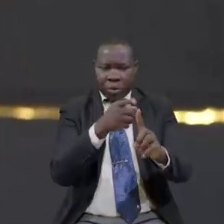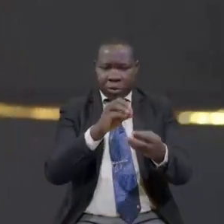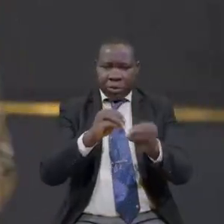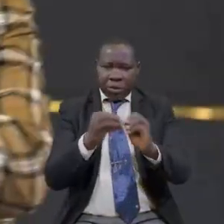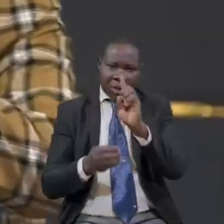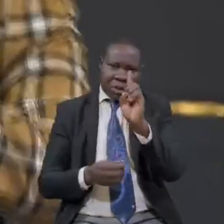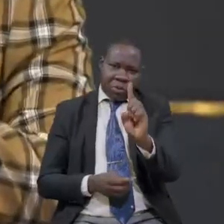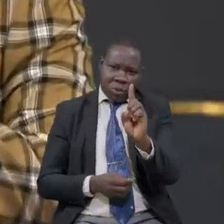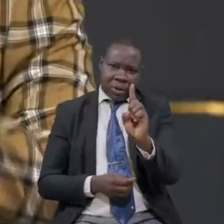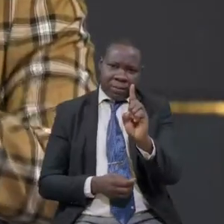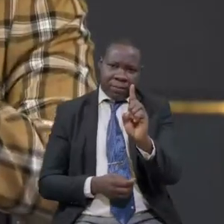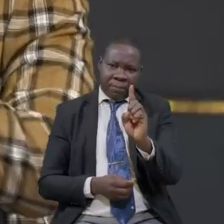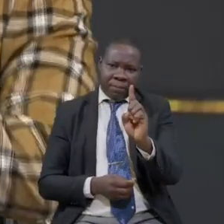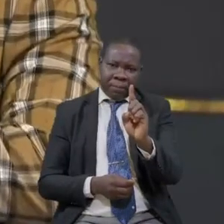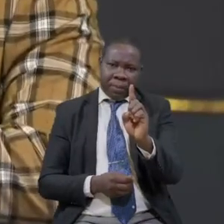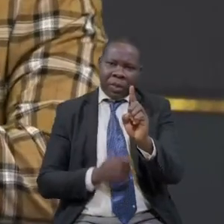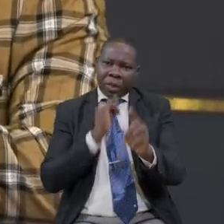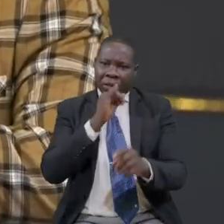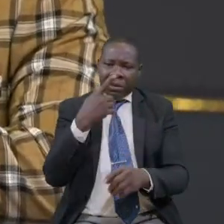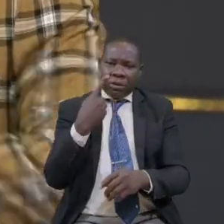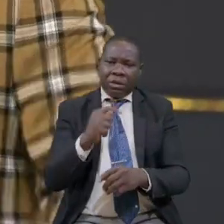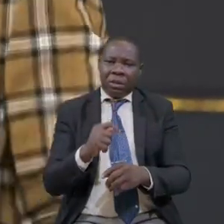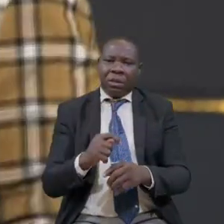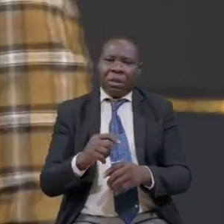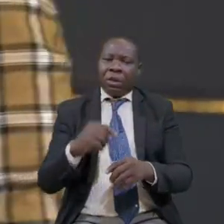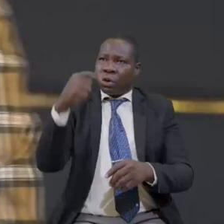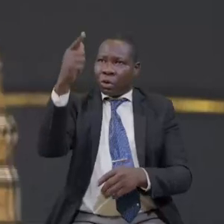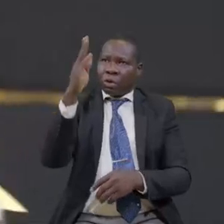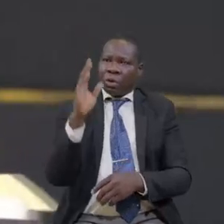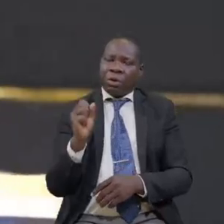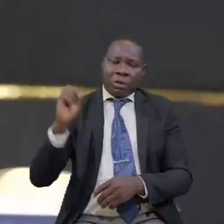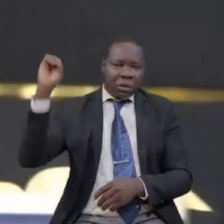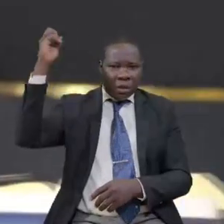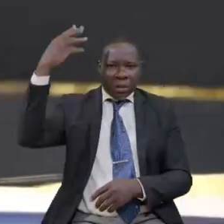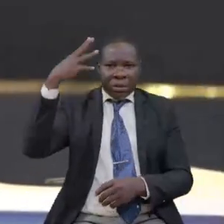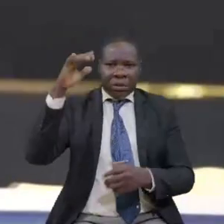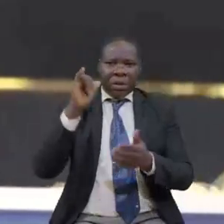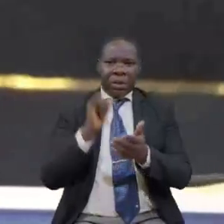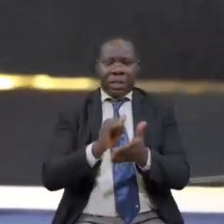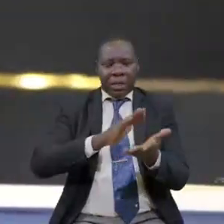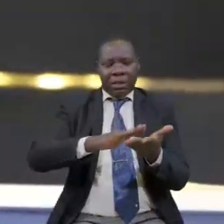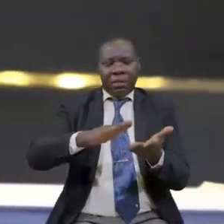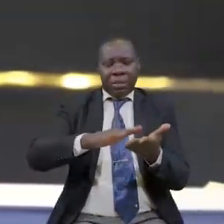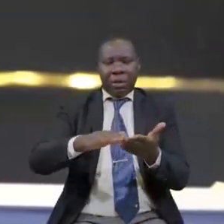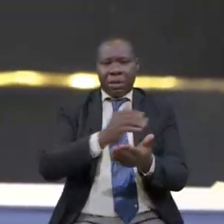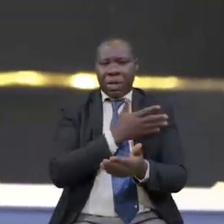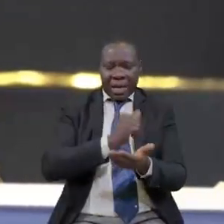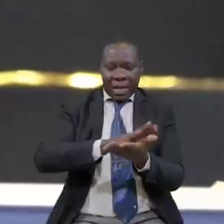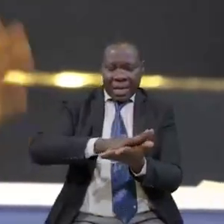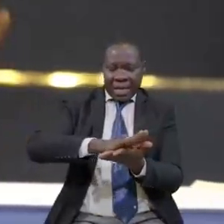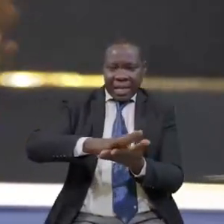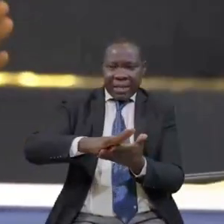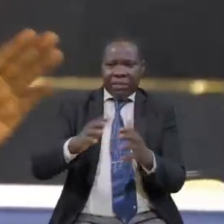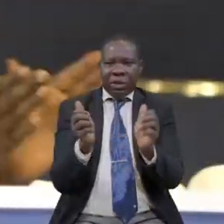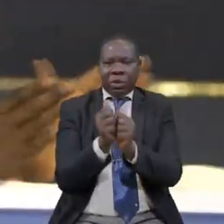point, la grâce merveilleuse de Dieu qui pardonne et purifie